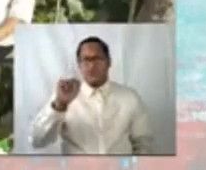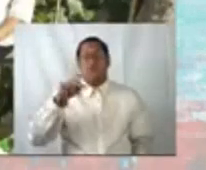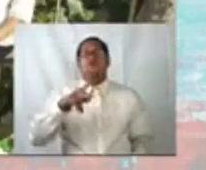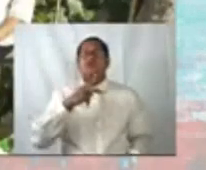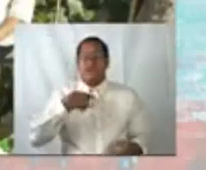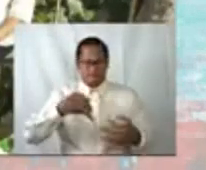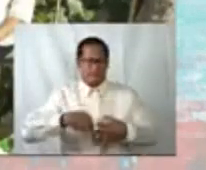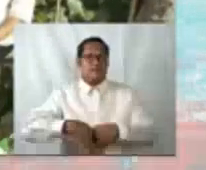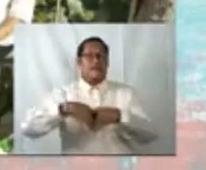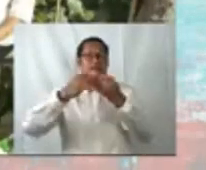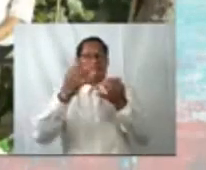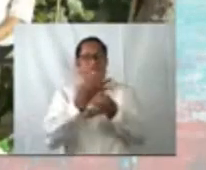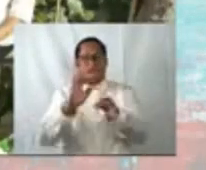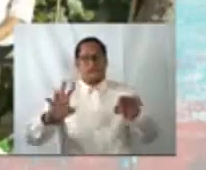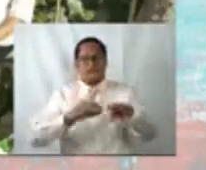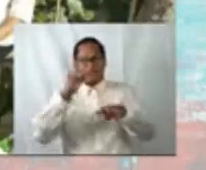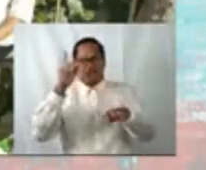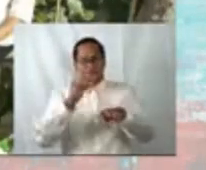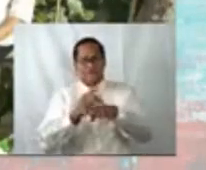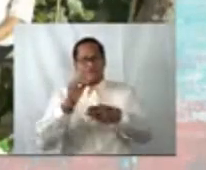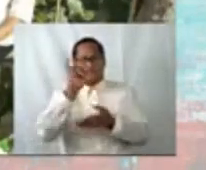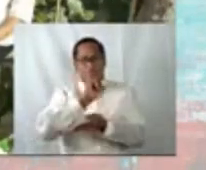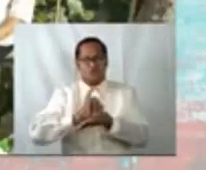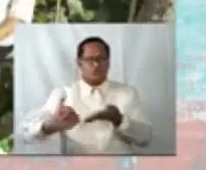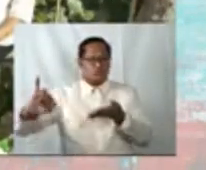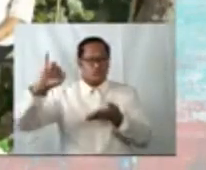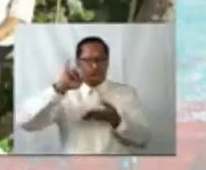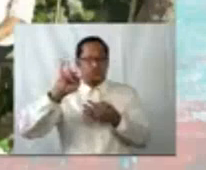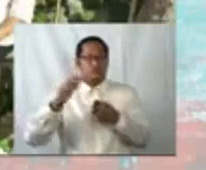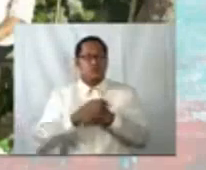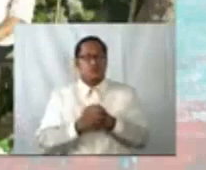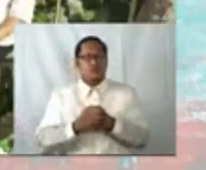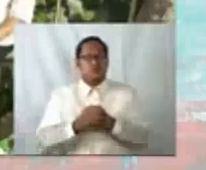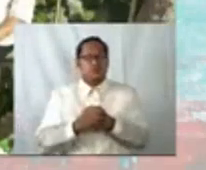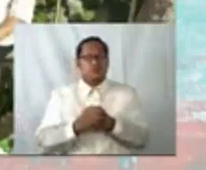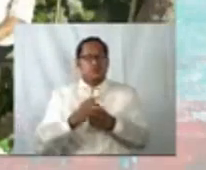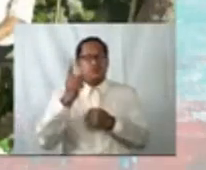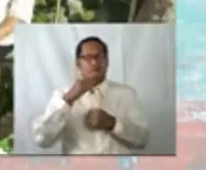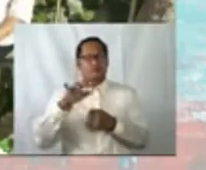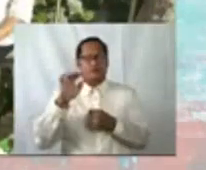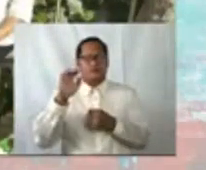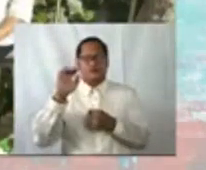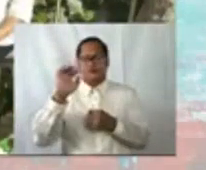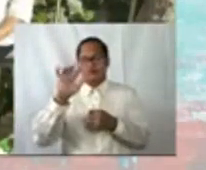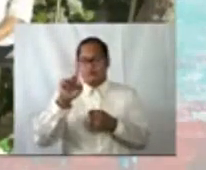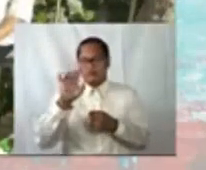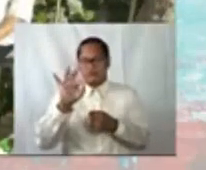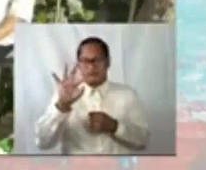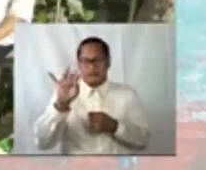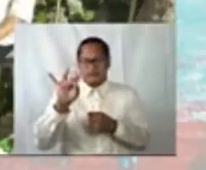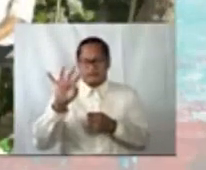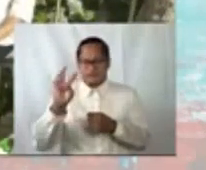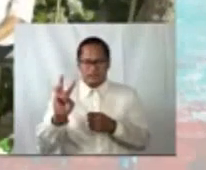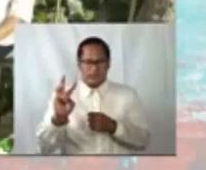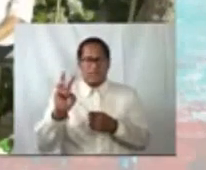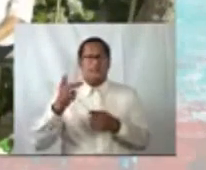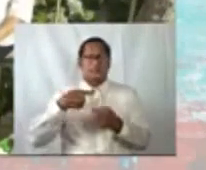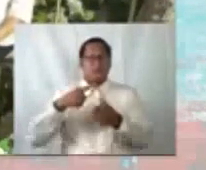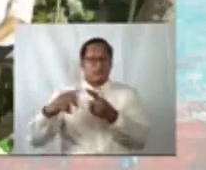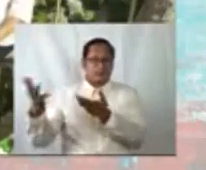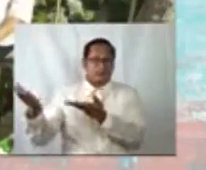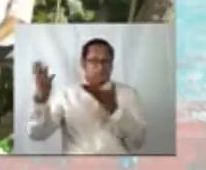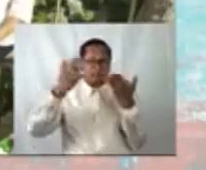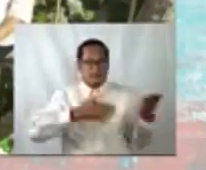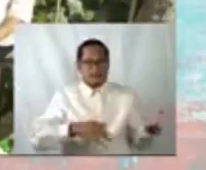Constitution. And then inappoint po niya ang Constitutional Commission of 1986, binalangkas ang ating